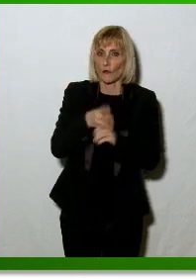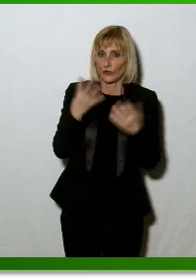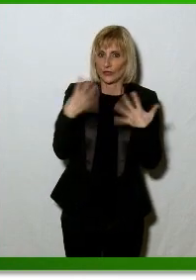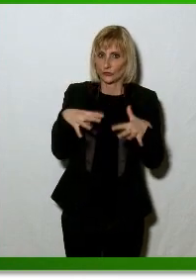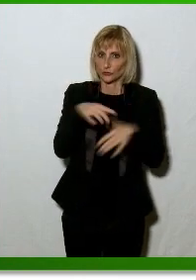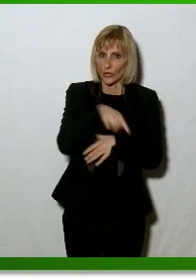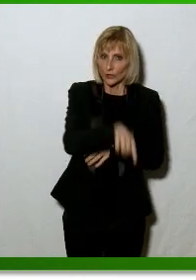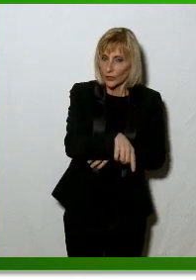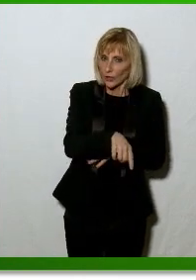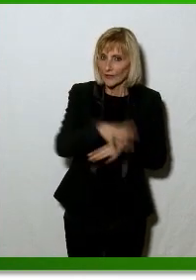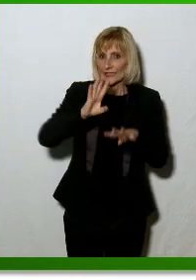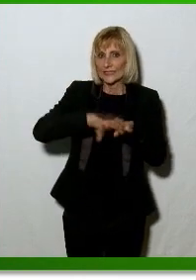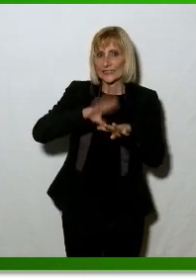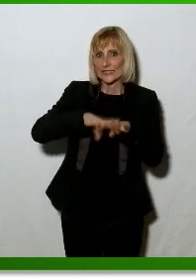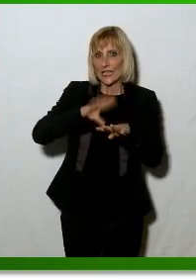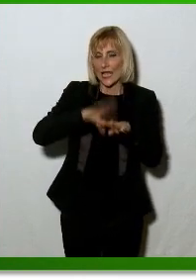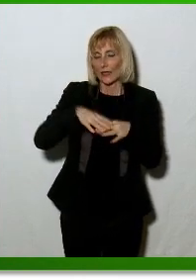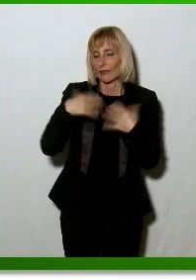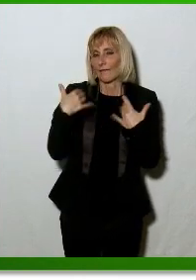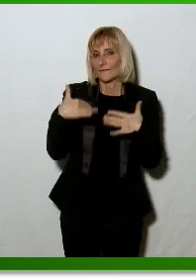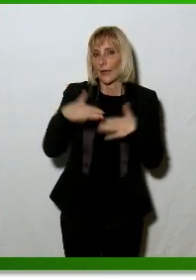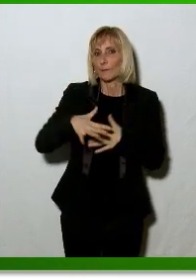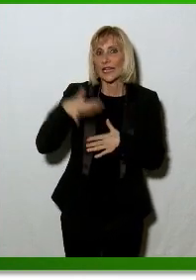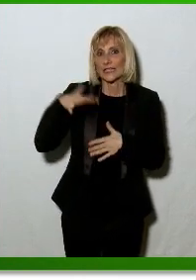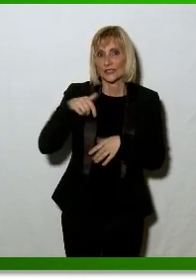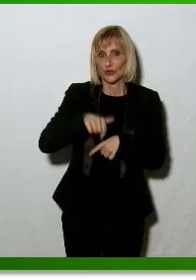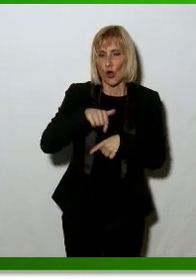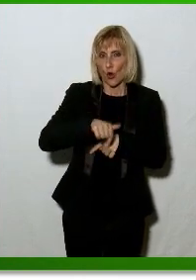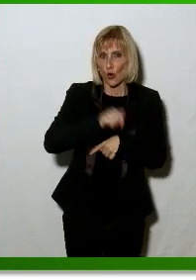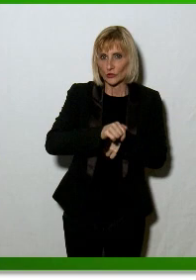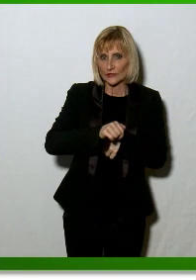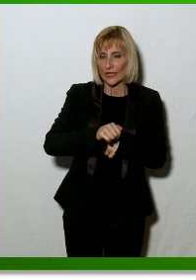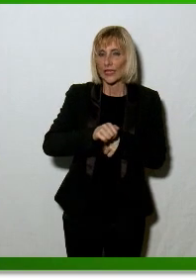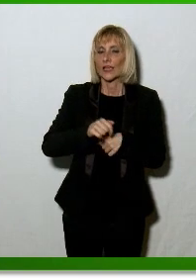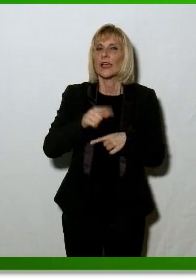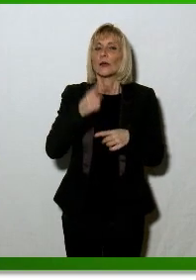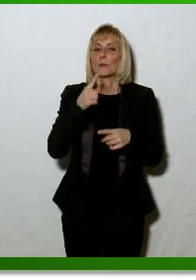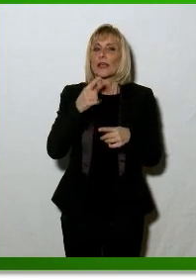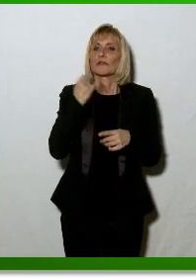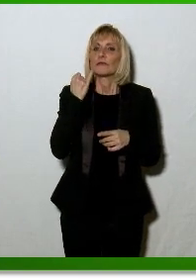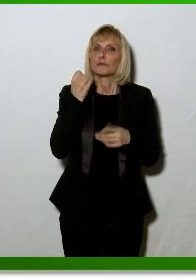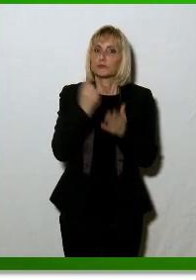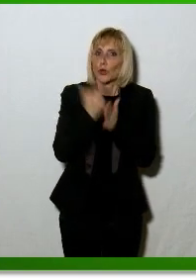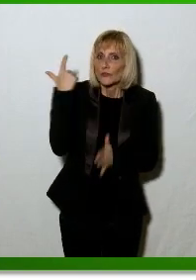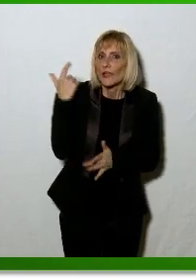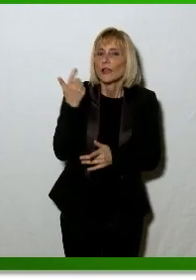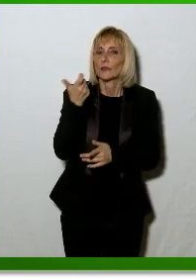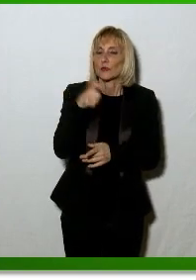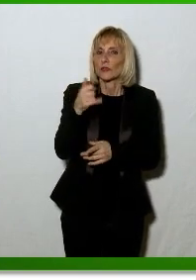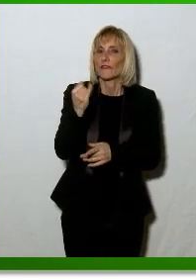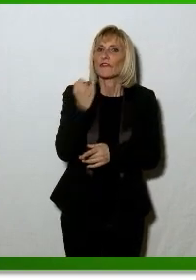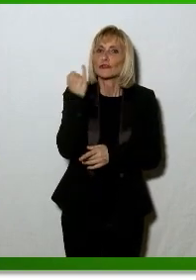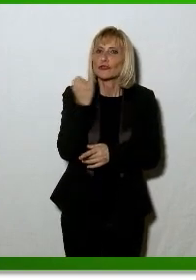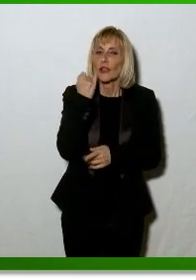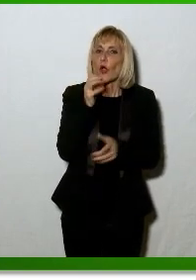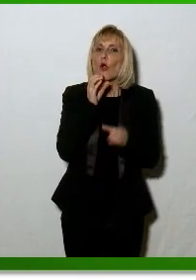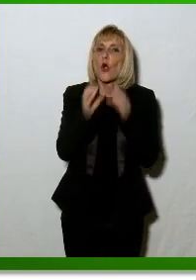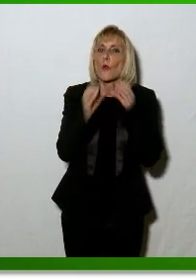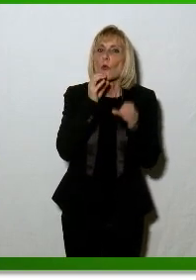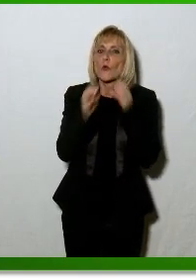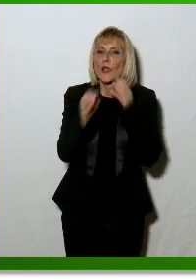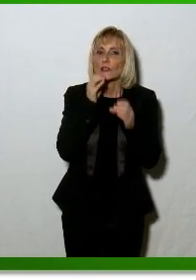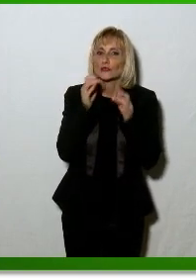preziose schede di Anci Toscana che tanto sono state importanti per facilitarci nella comunicazione con i